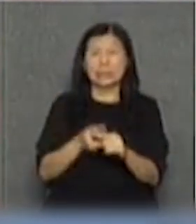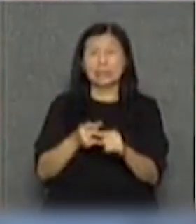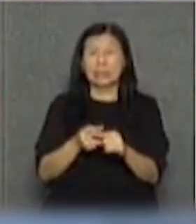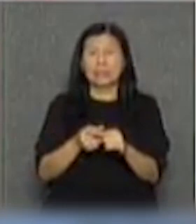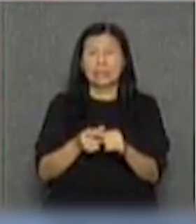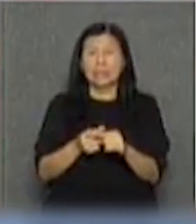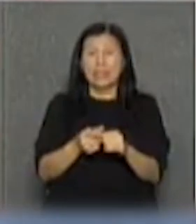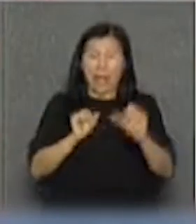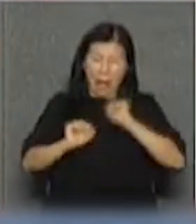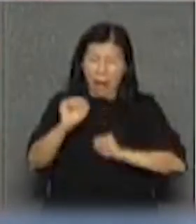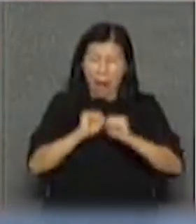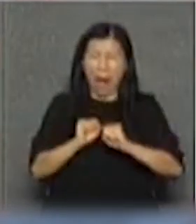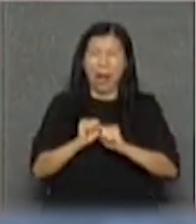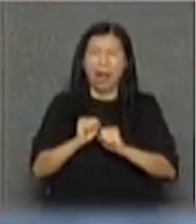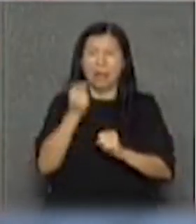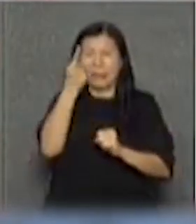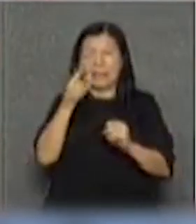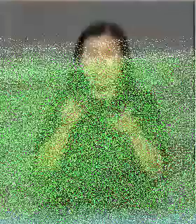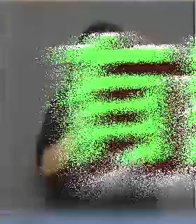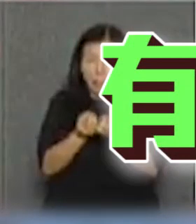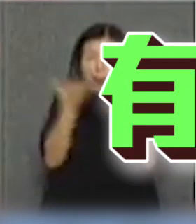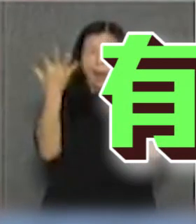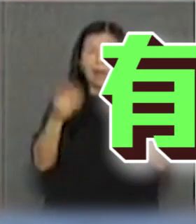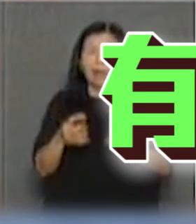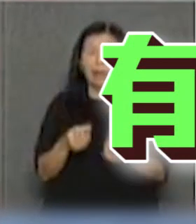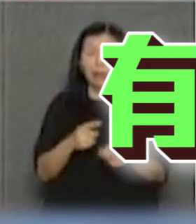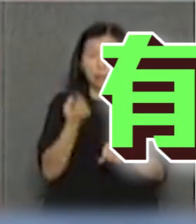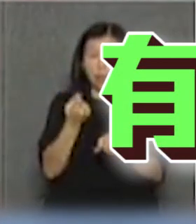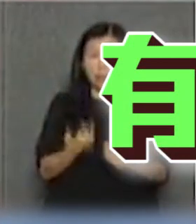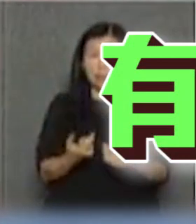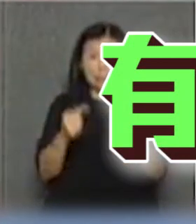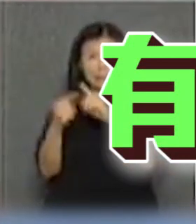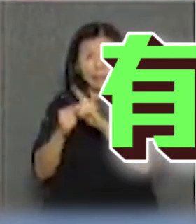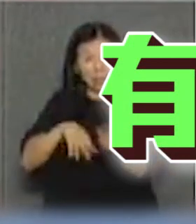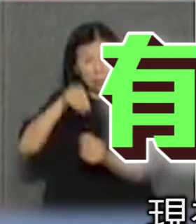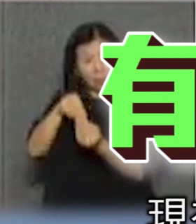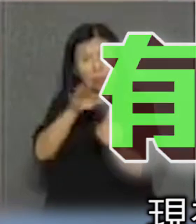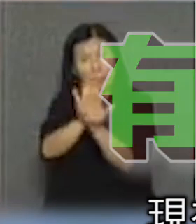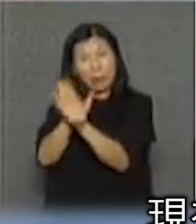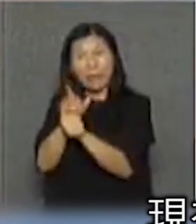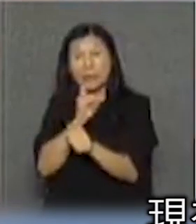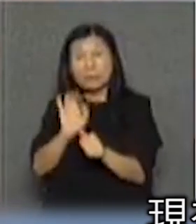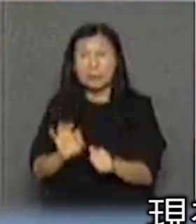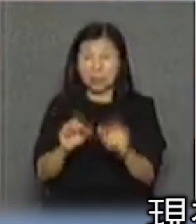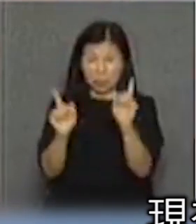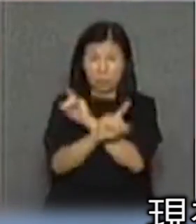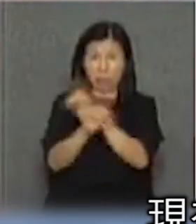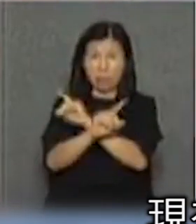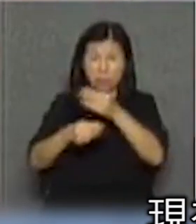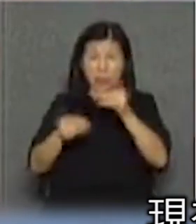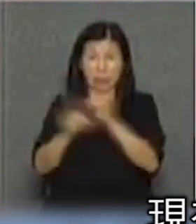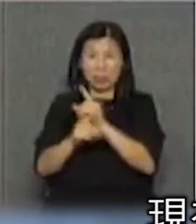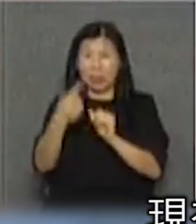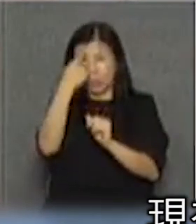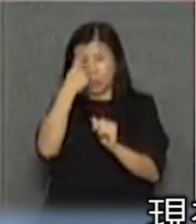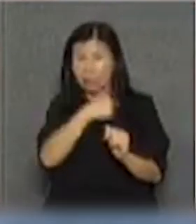绪是去到爆炸点的。有没有人体谅过他们呢？现在调返转，梁国雄今日企